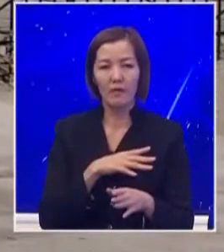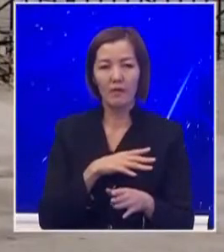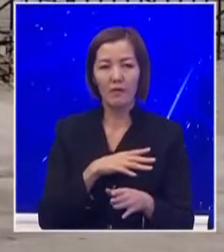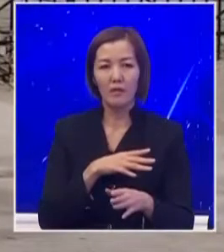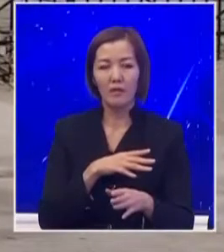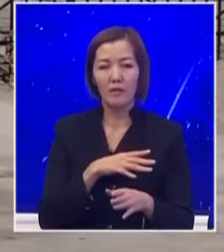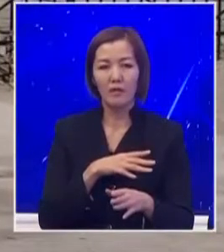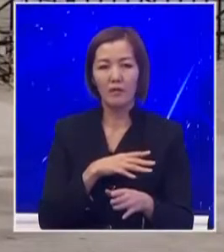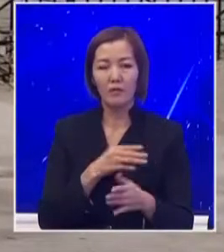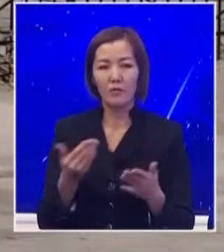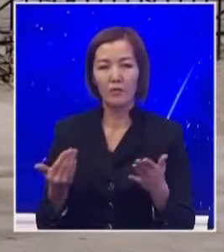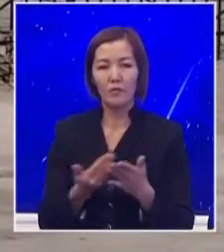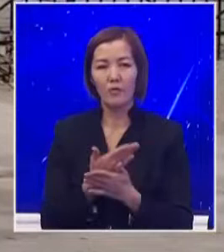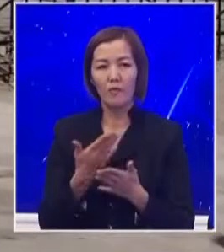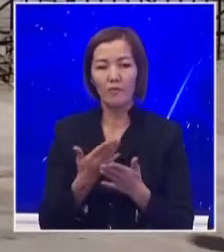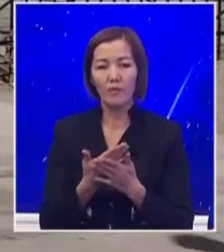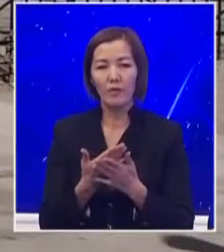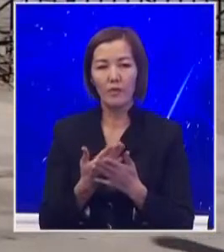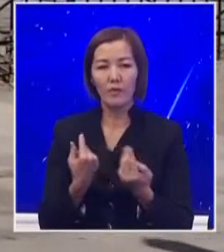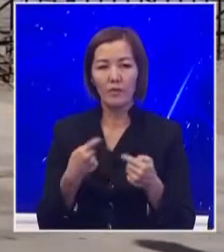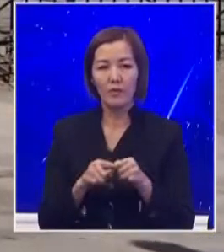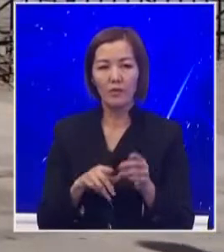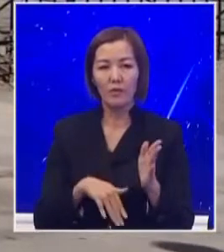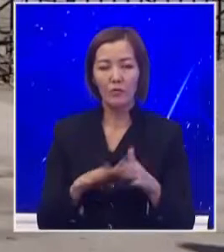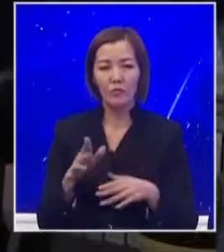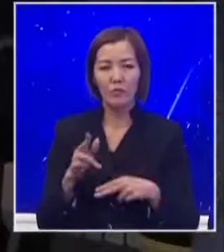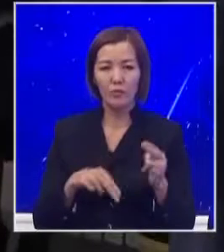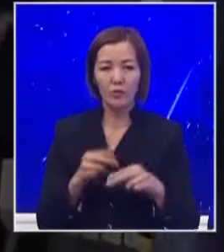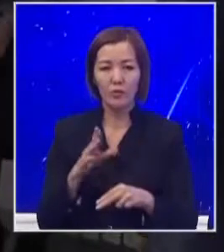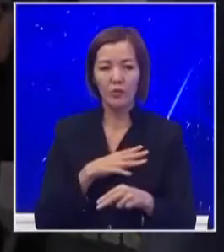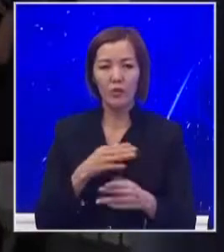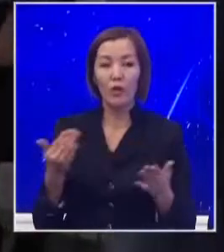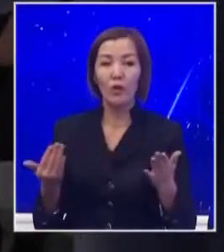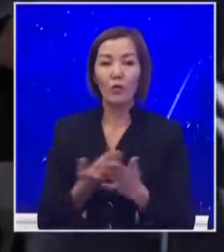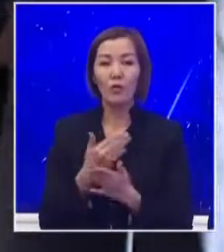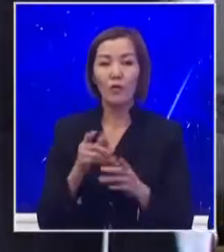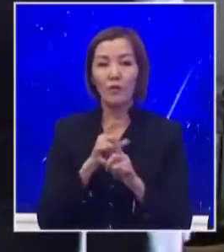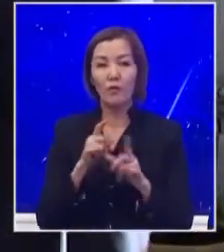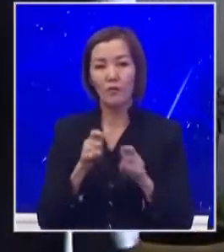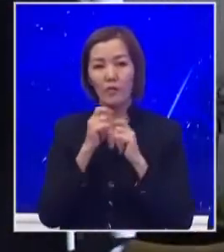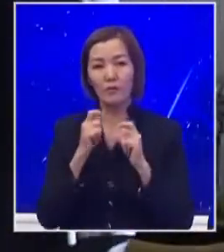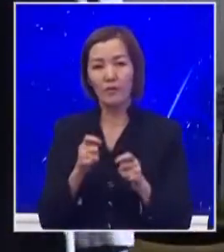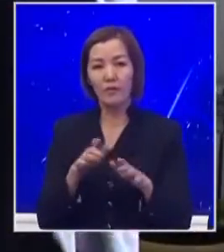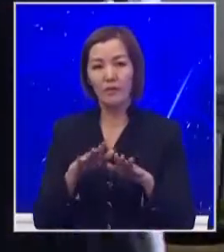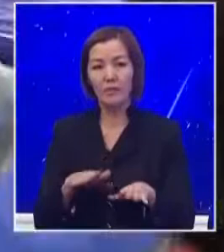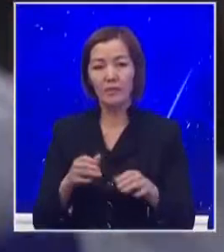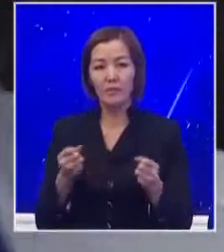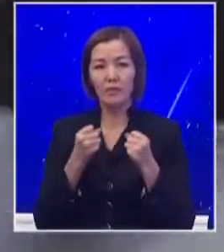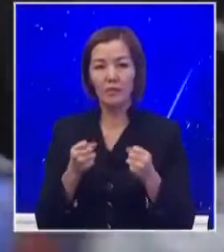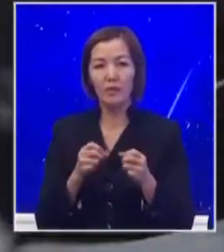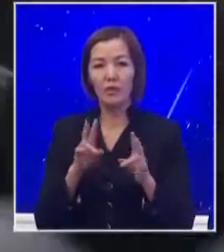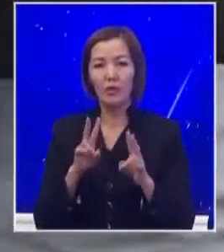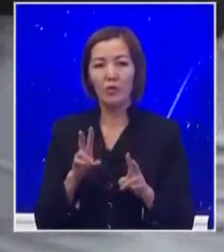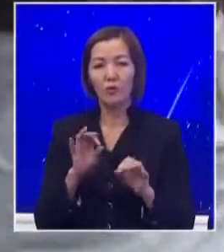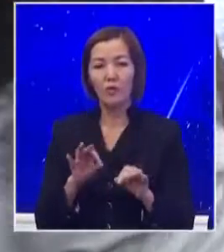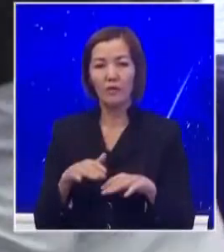Оснащен по последним технологиям строительным, построен был. Новый комплекс – подарок не только для местных спортсменов, но и для